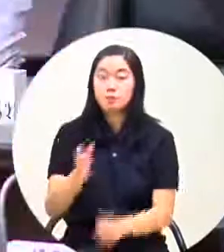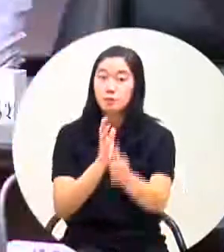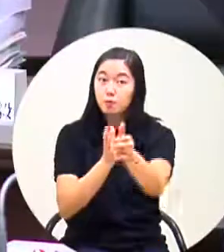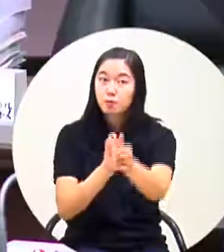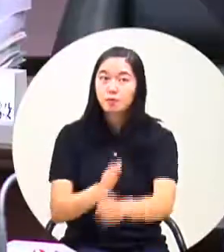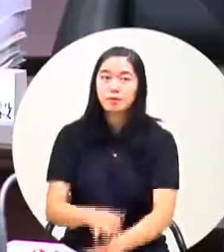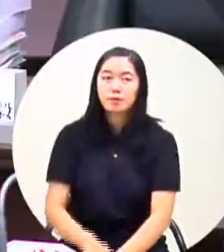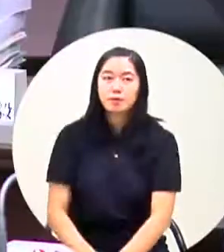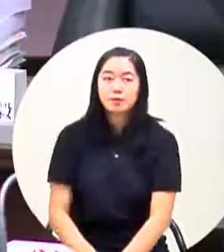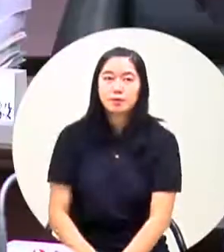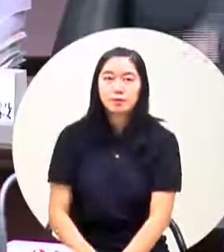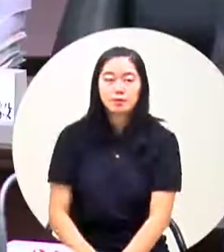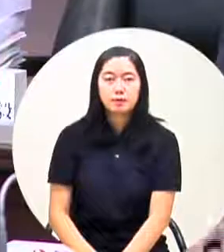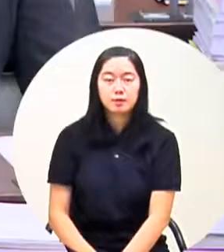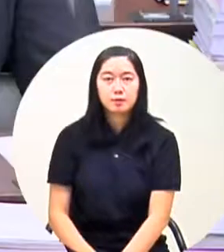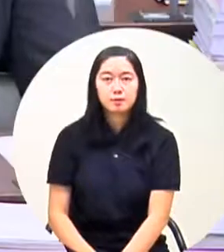是